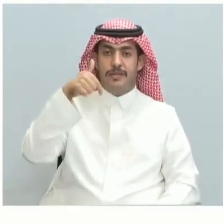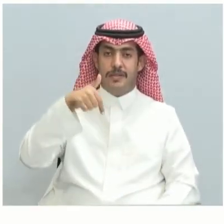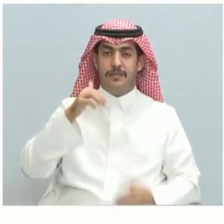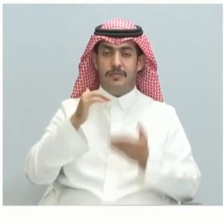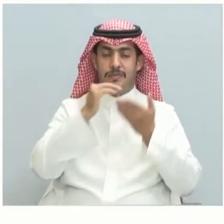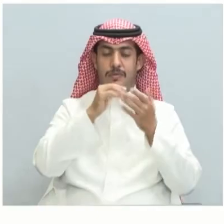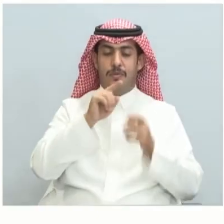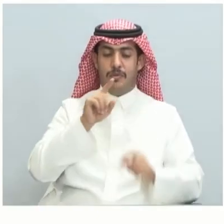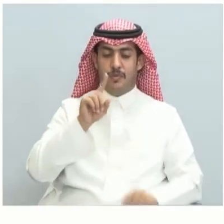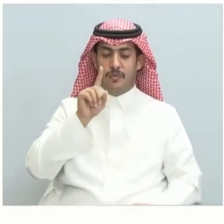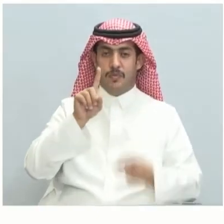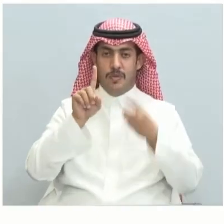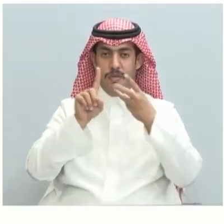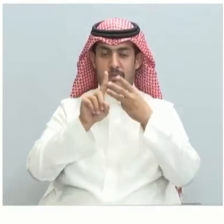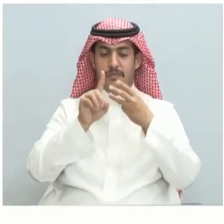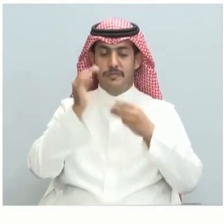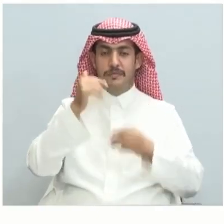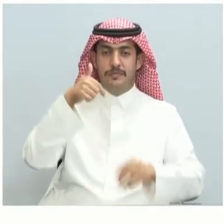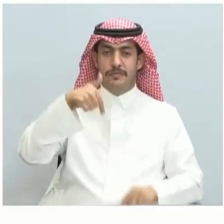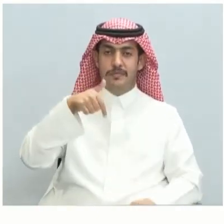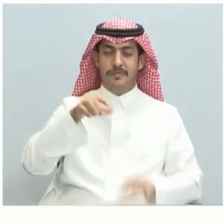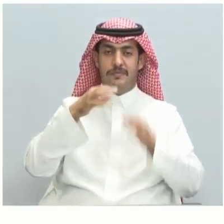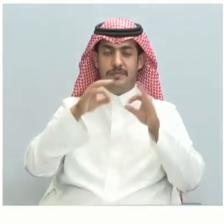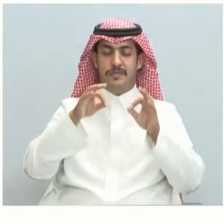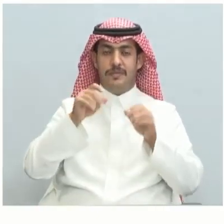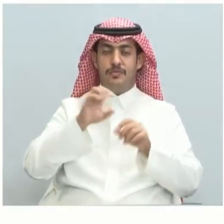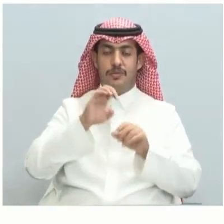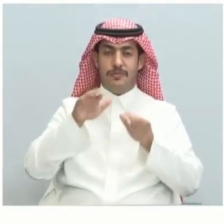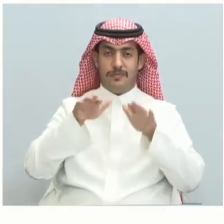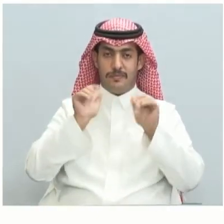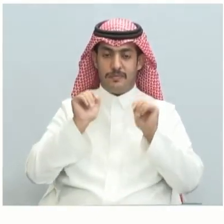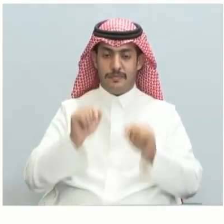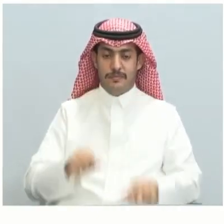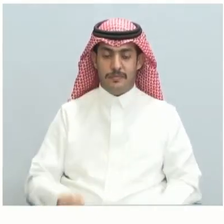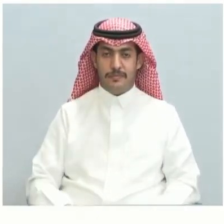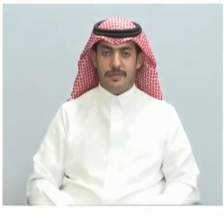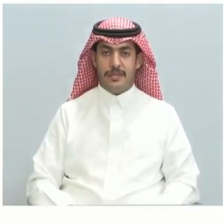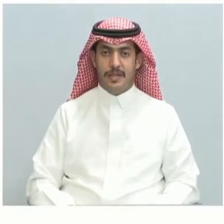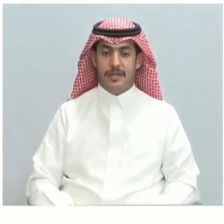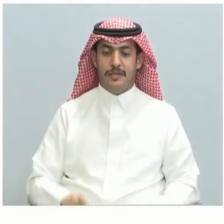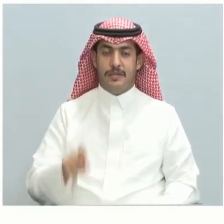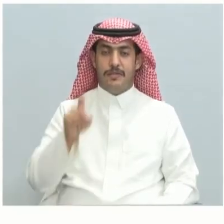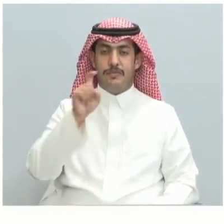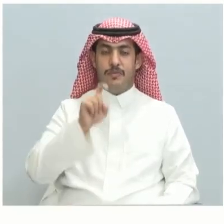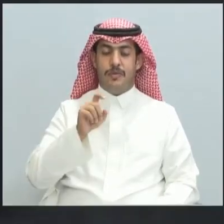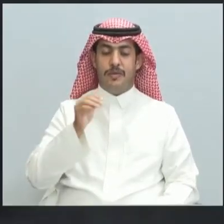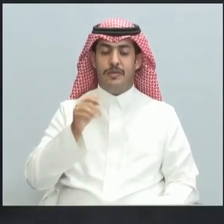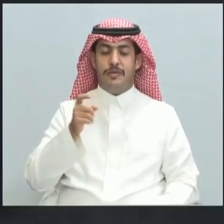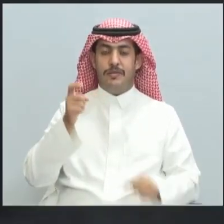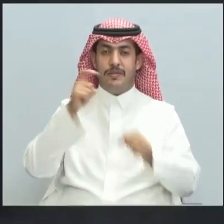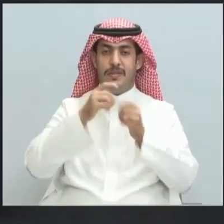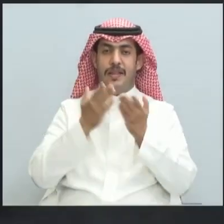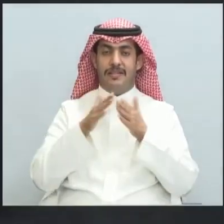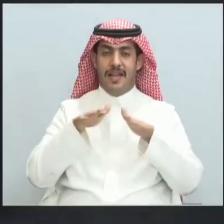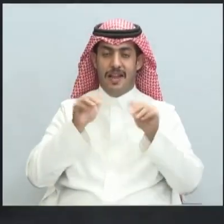يكافئ 31 على سته وبهذا الشكل نكون اجبنا على هذا السؤال ومع هذا السؤال وبناته يكون وصلنا الى